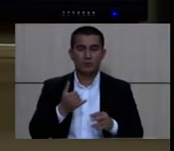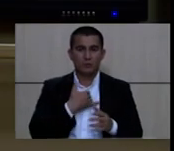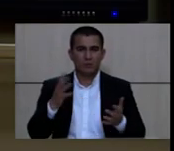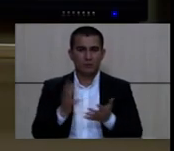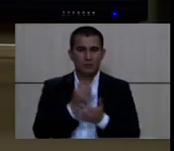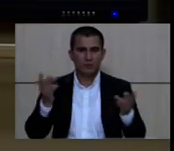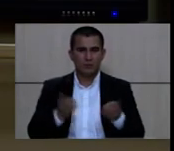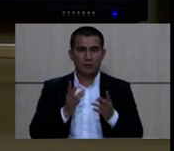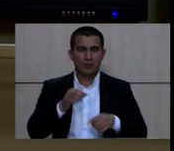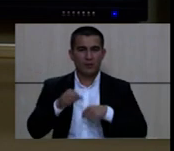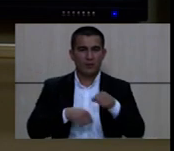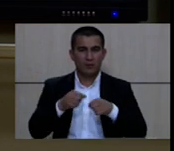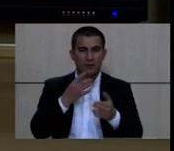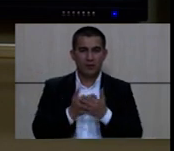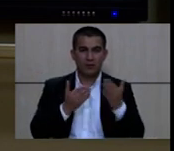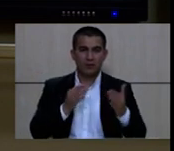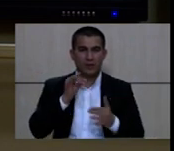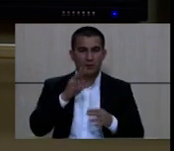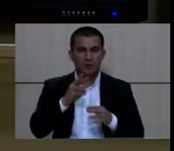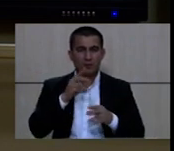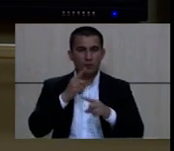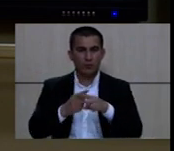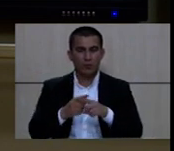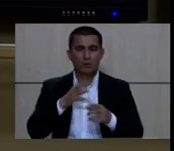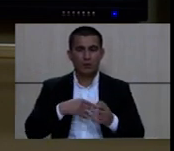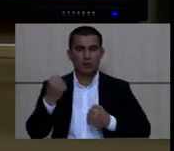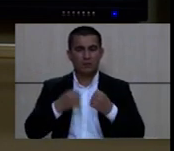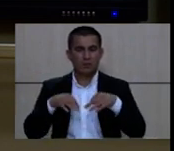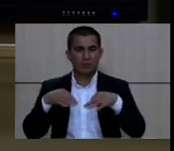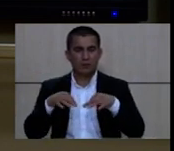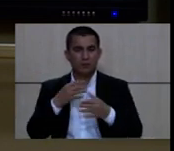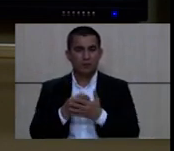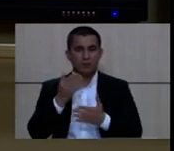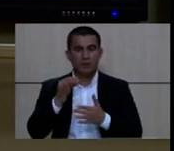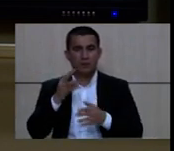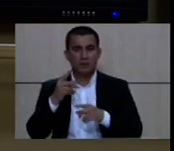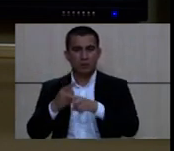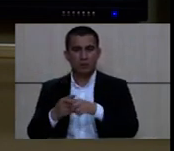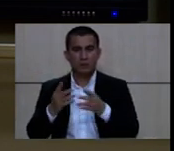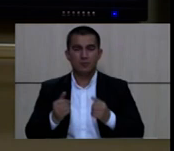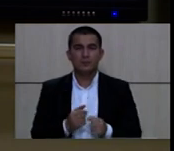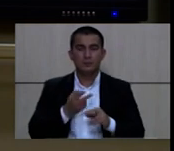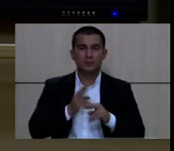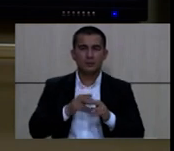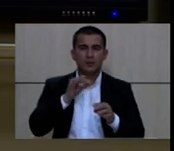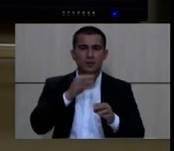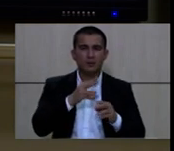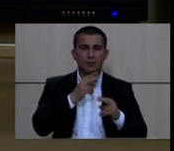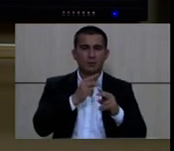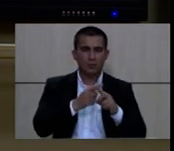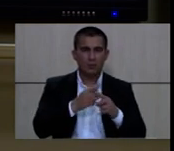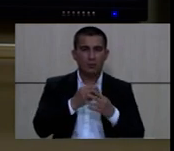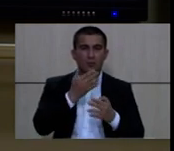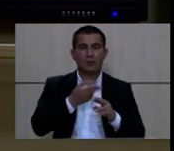lozim velosipedning impulsini hamda avtomobilning impulsini. Demak, biz impulsni P harfi